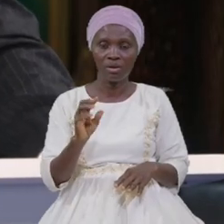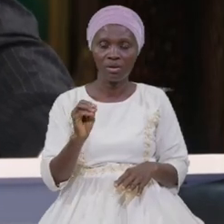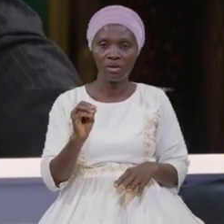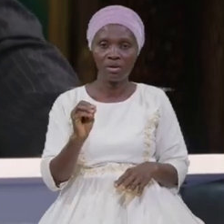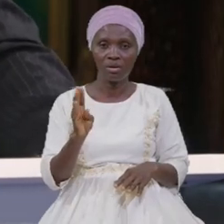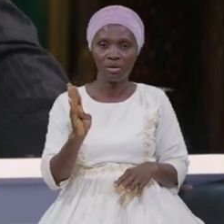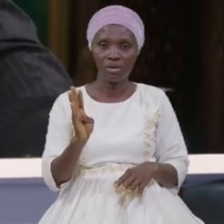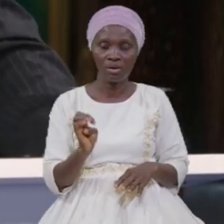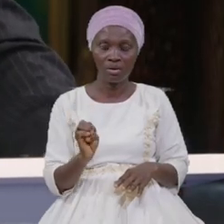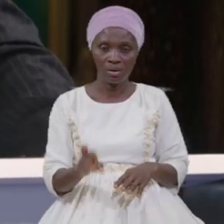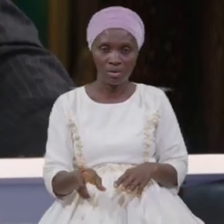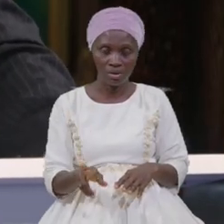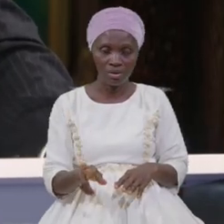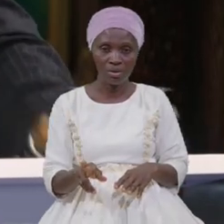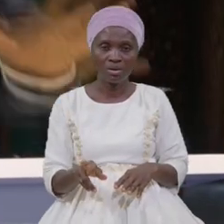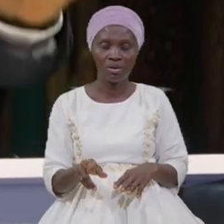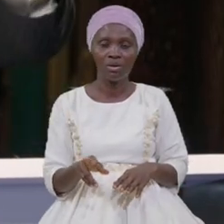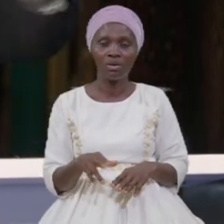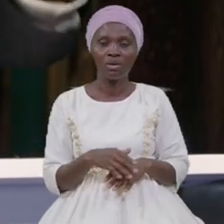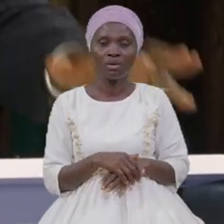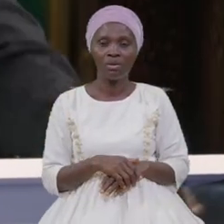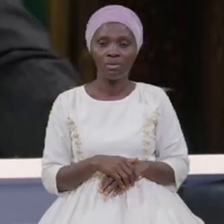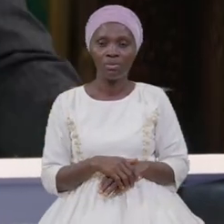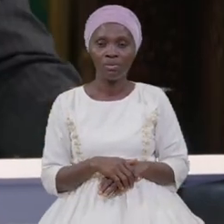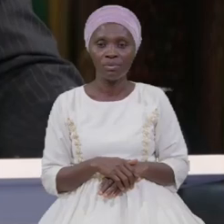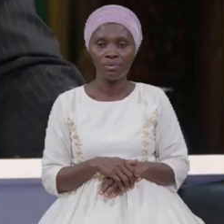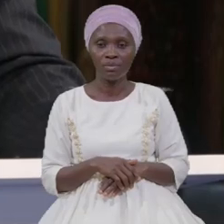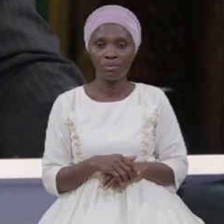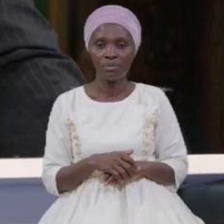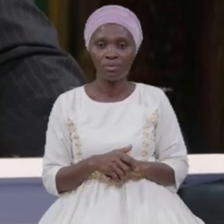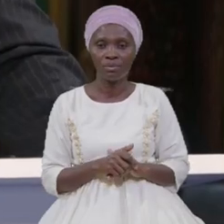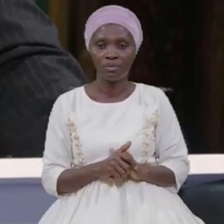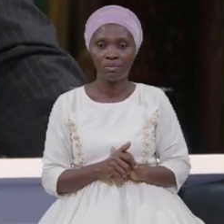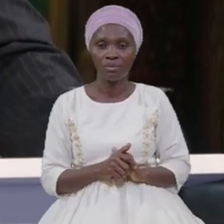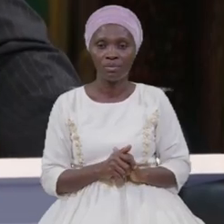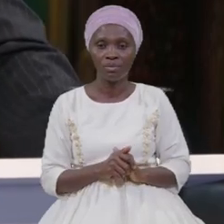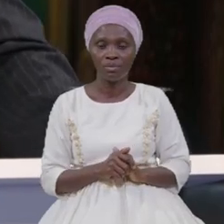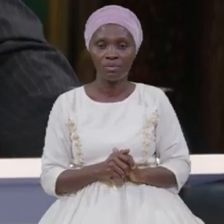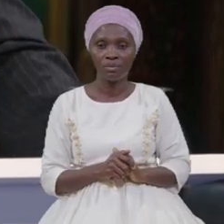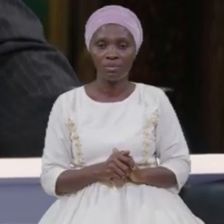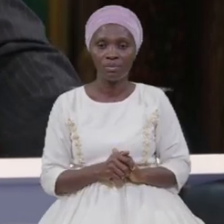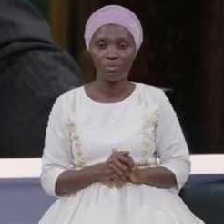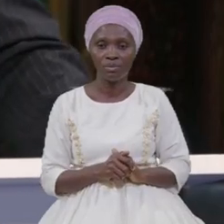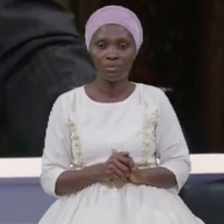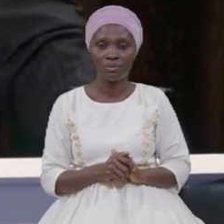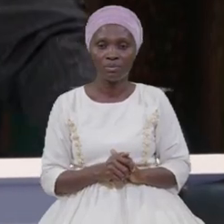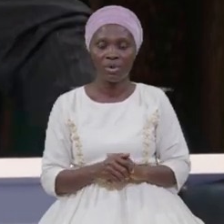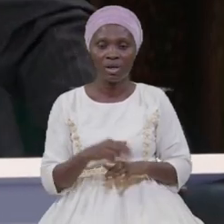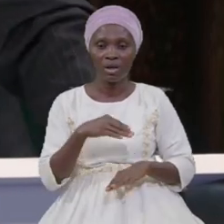banquet spécial qui est organisé en votre faveur.